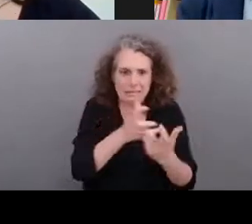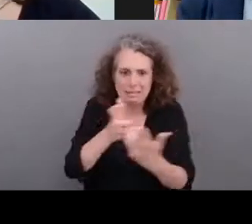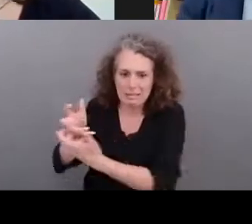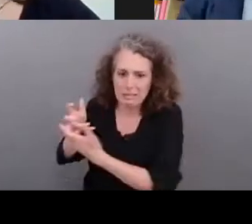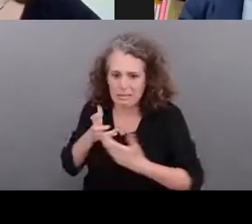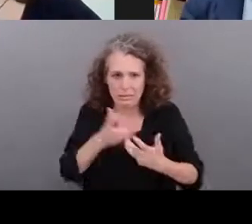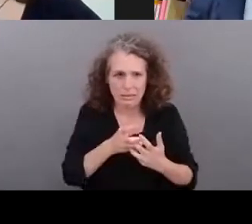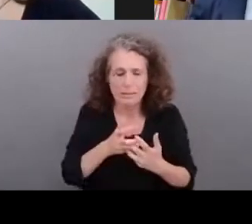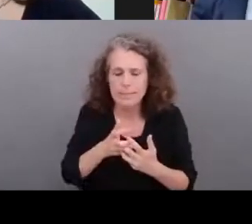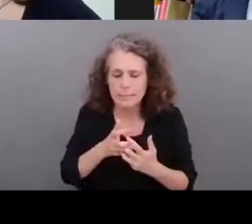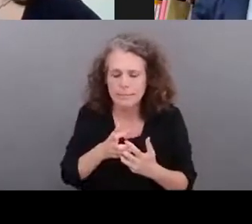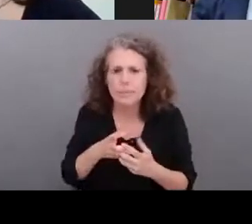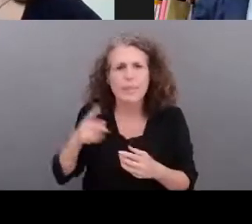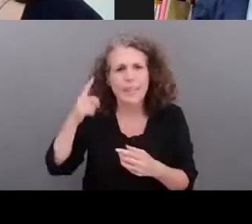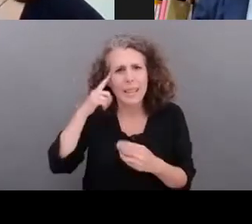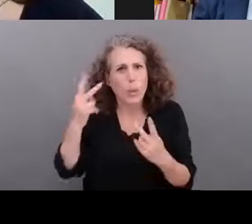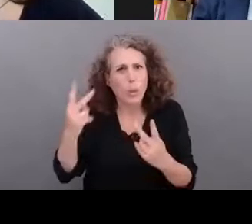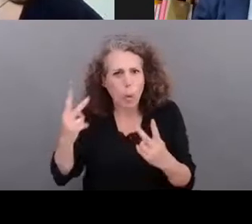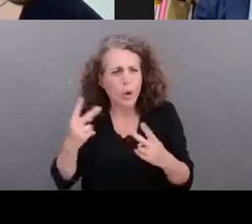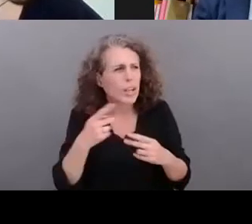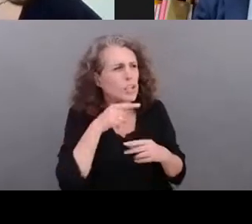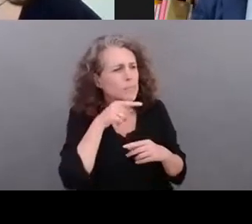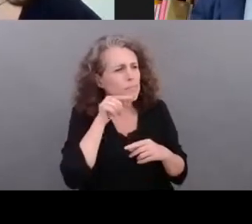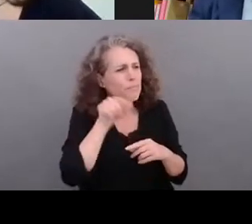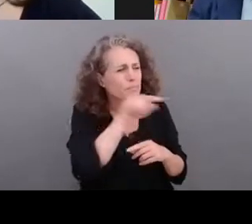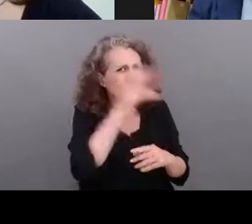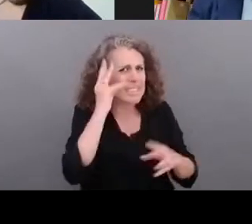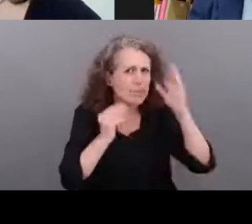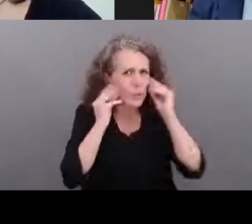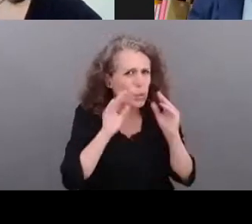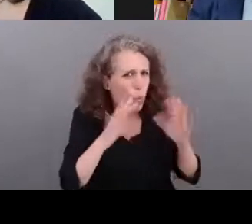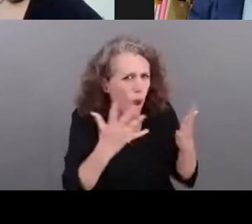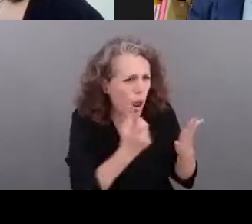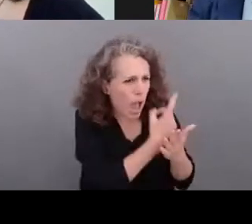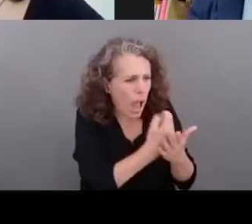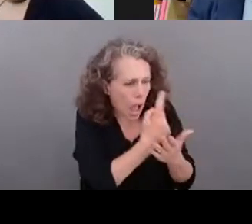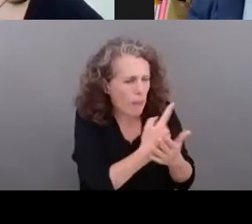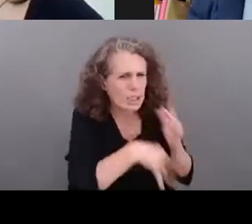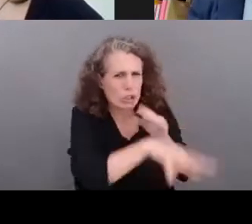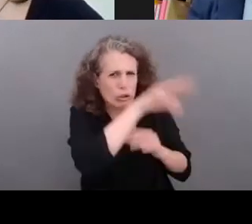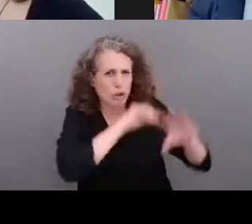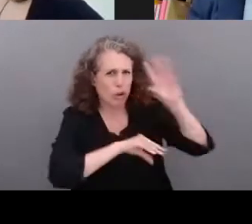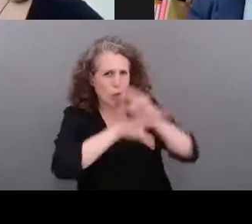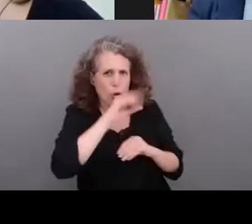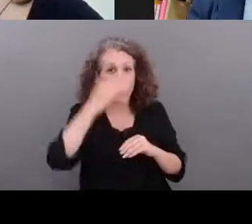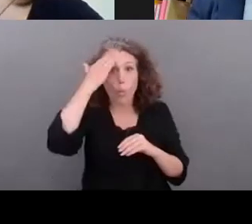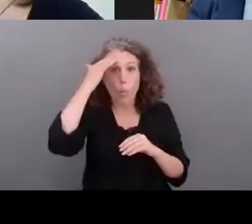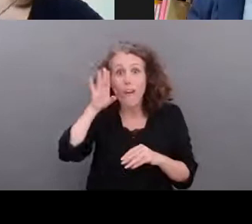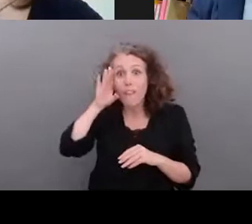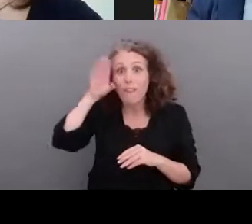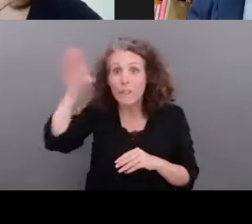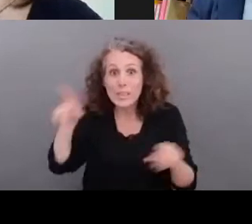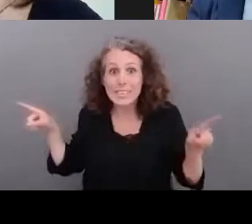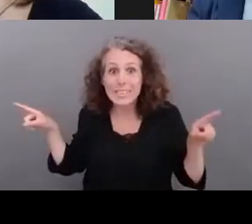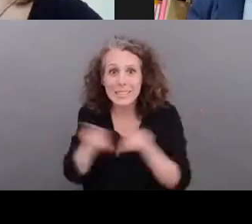nous, il était indispensable de tirer les leçons de leurs expériences afin de garantir